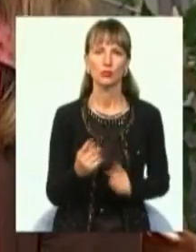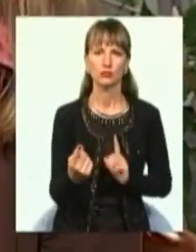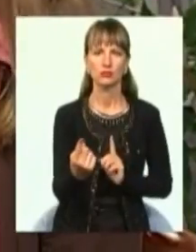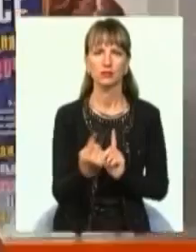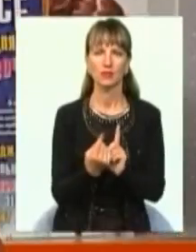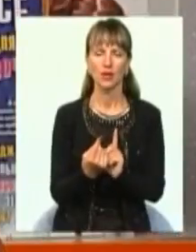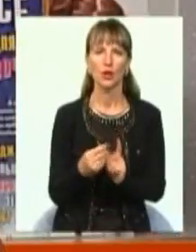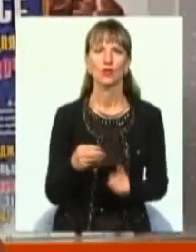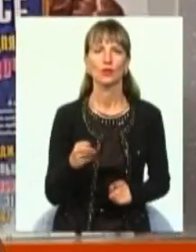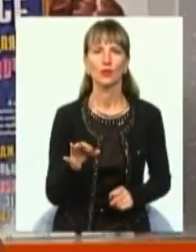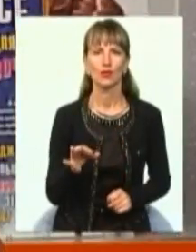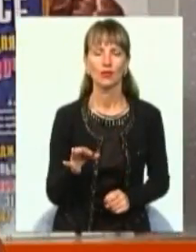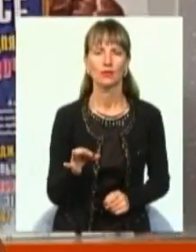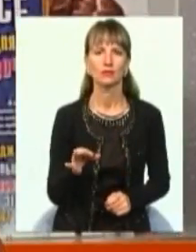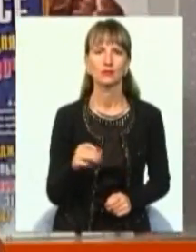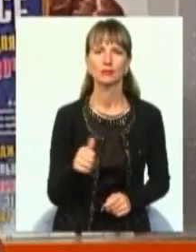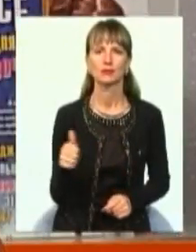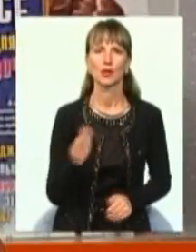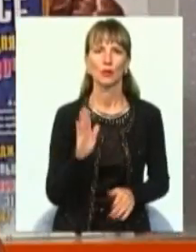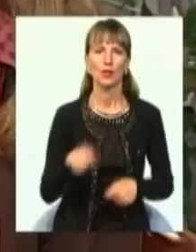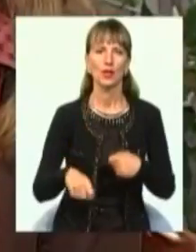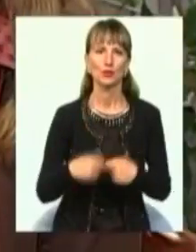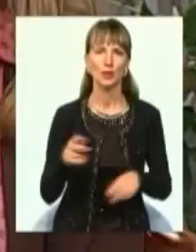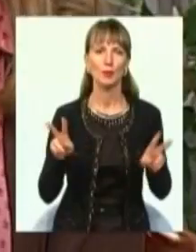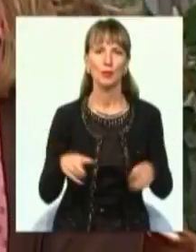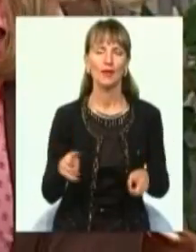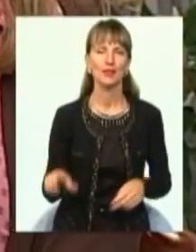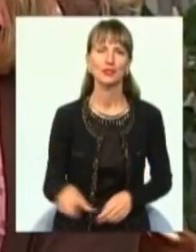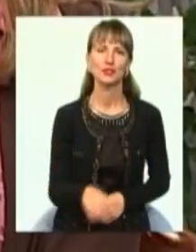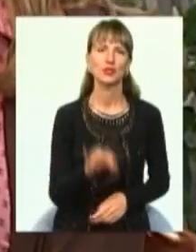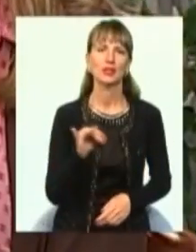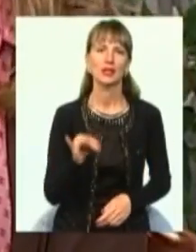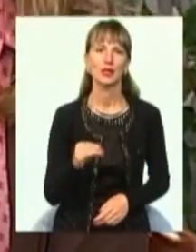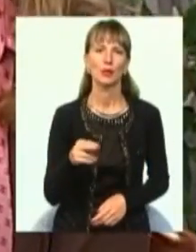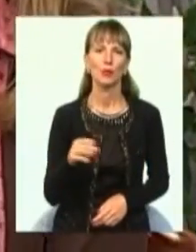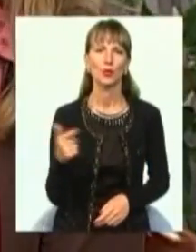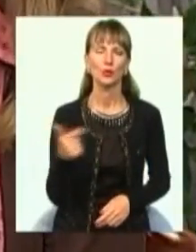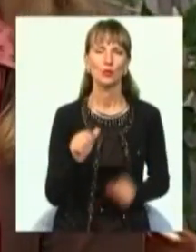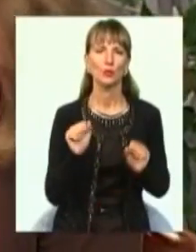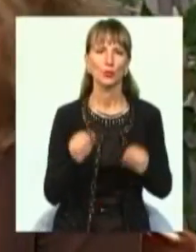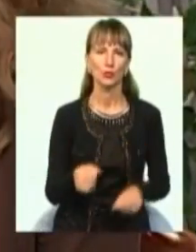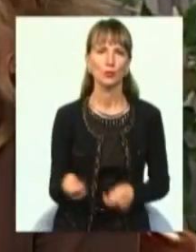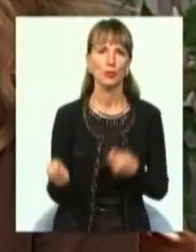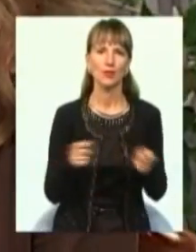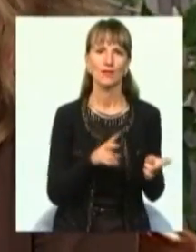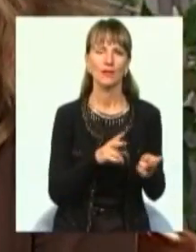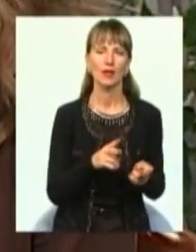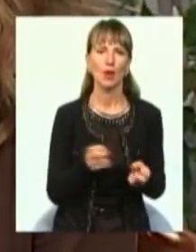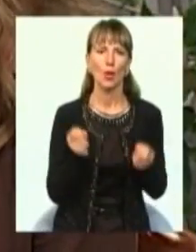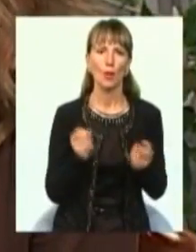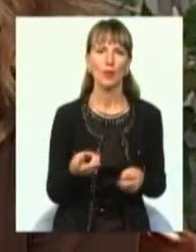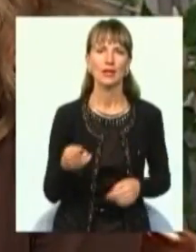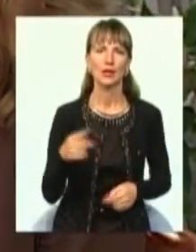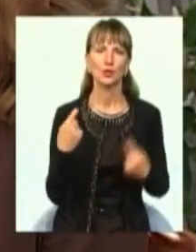неї, то вона, по-перше, буде порушувати правила дорожнього руху, а по-друге, вона буде становити загрозу для інших